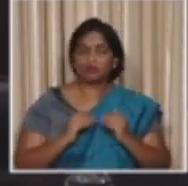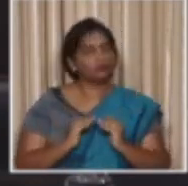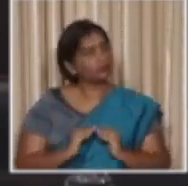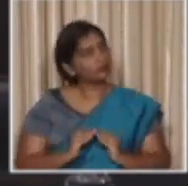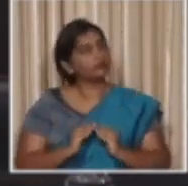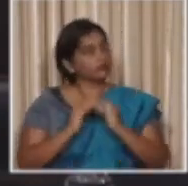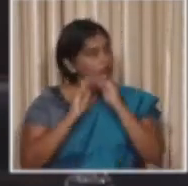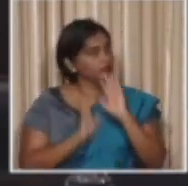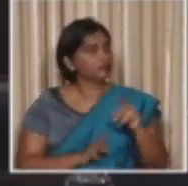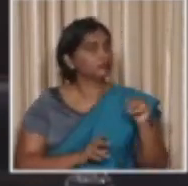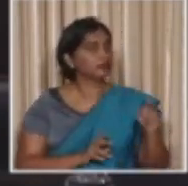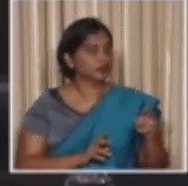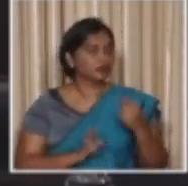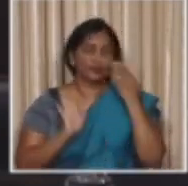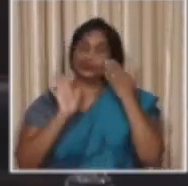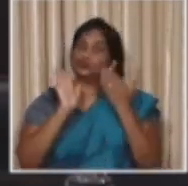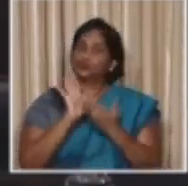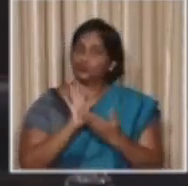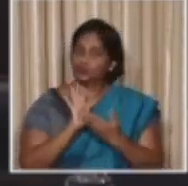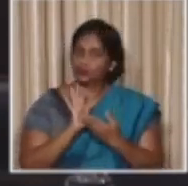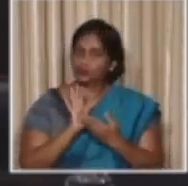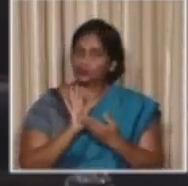සිටීම සම්බන්ධයෙන් දක්වන